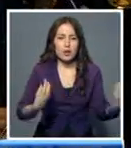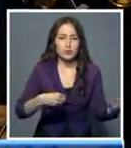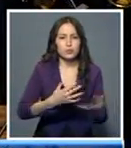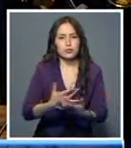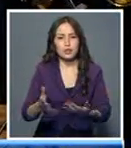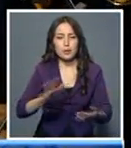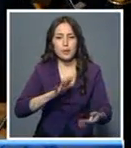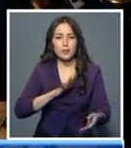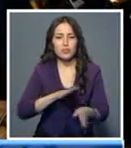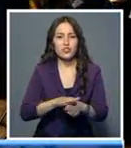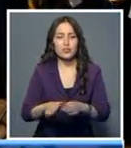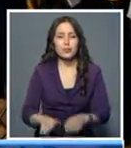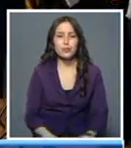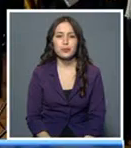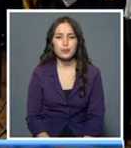музыкалық шығармаларды орындады.